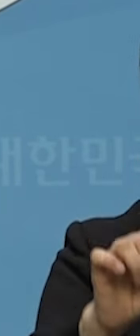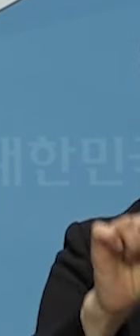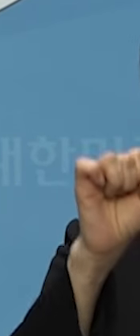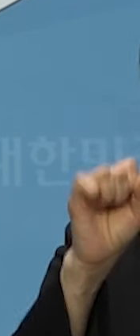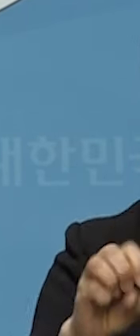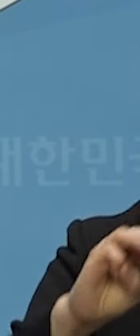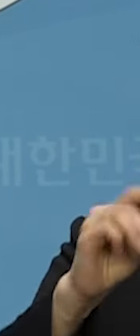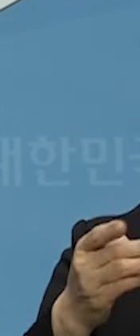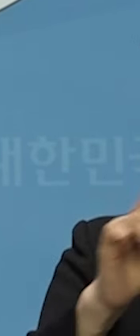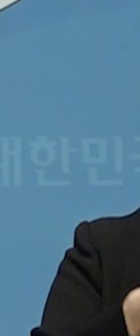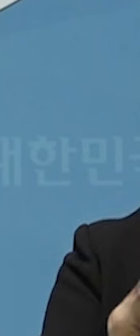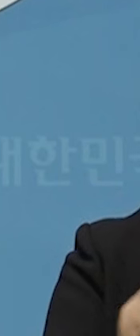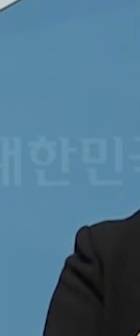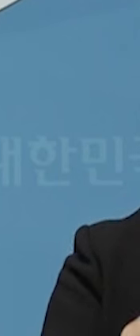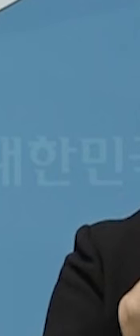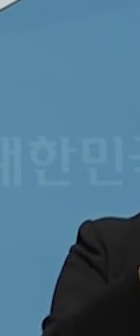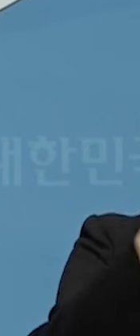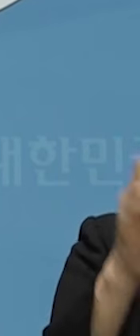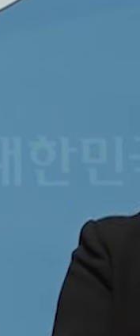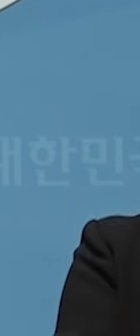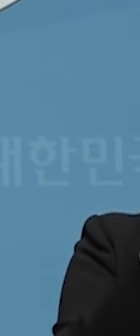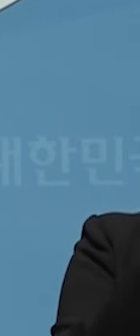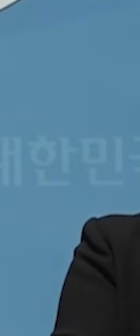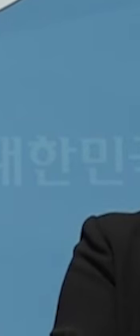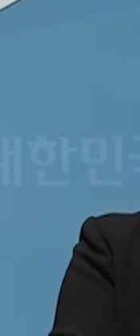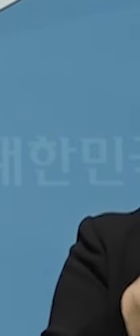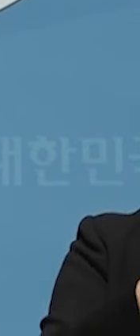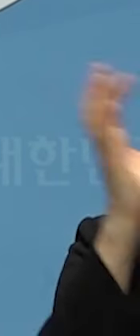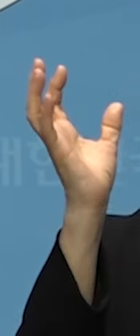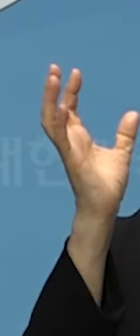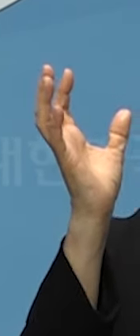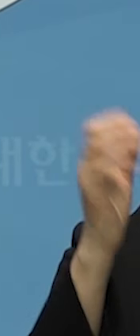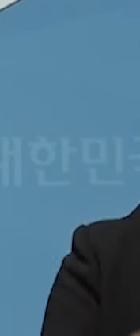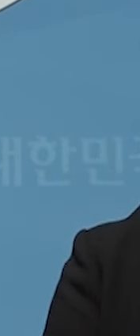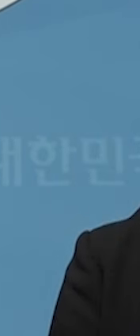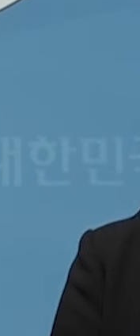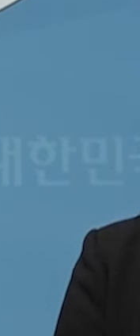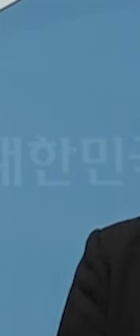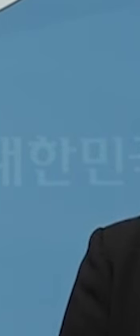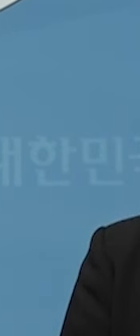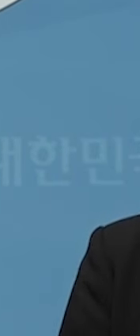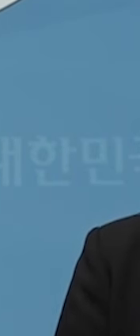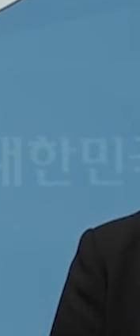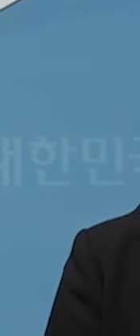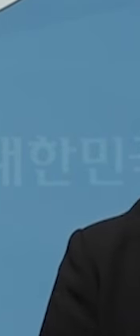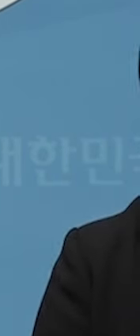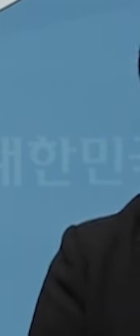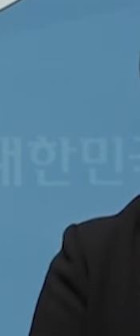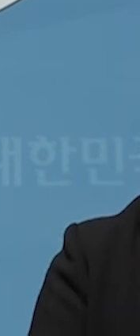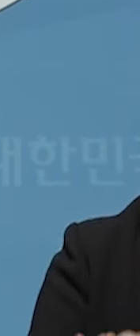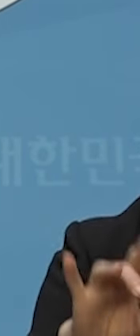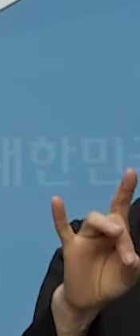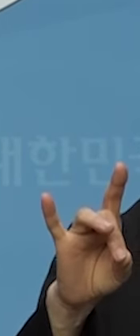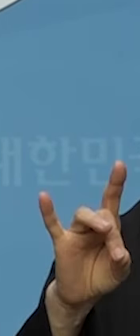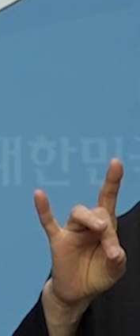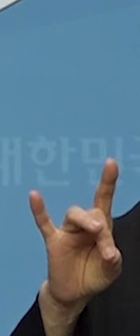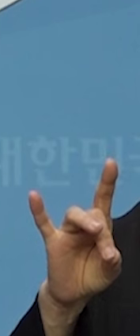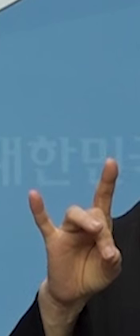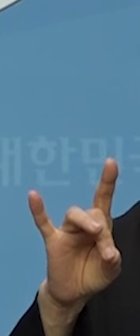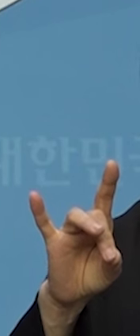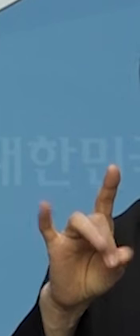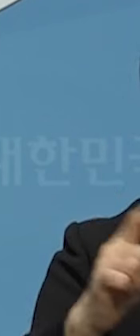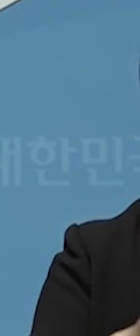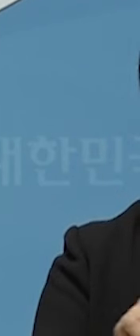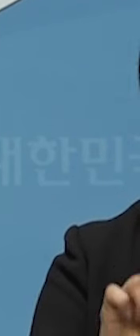스포츠 토토에 대한 각종 규제를 대폭 완화하겠습니다. 먼저